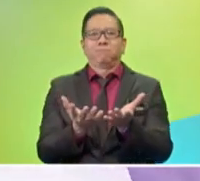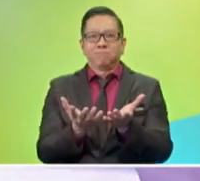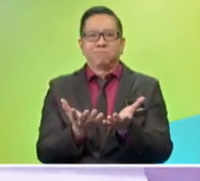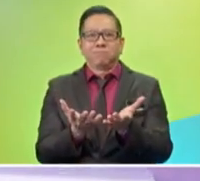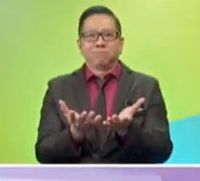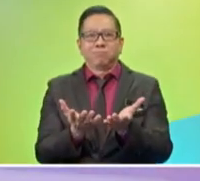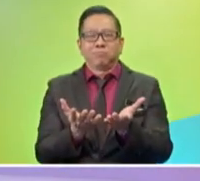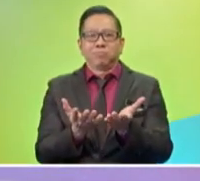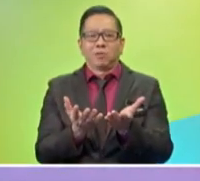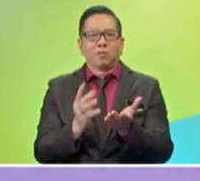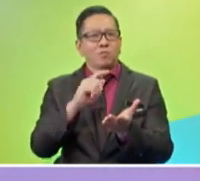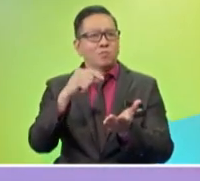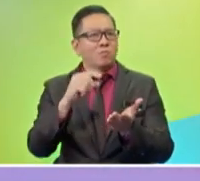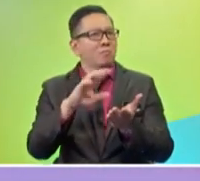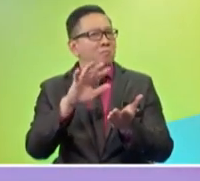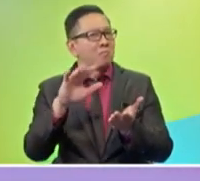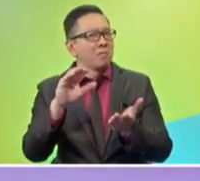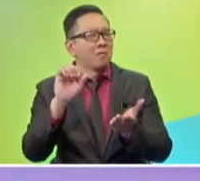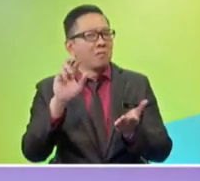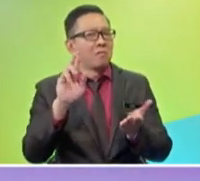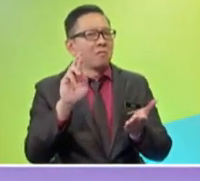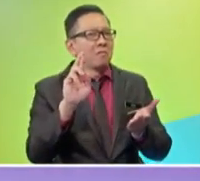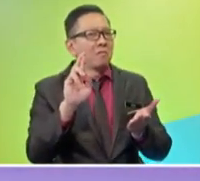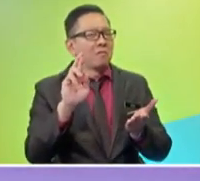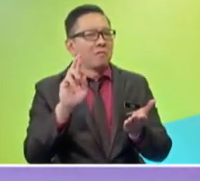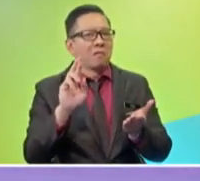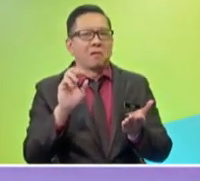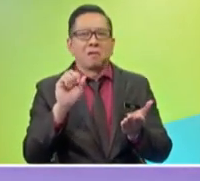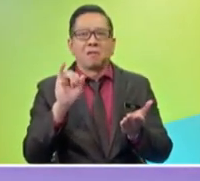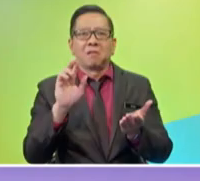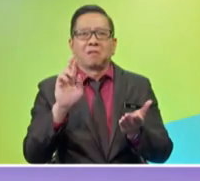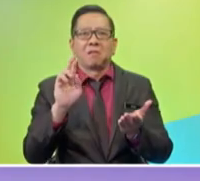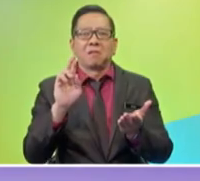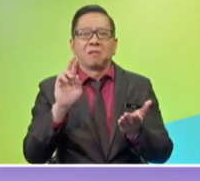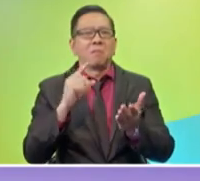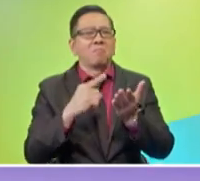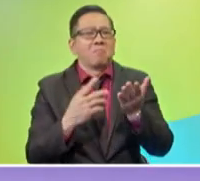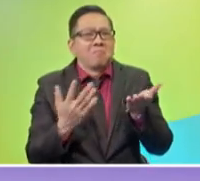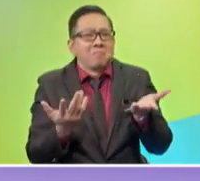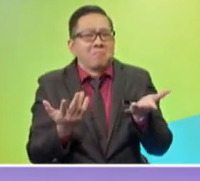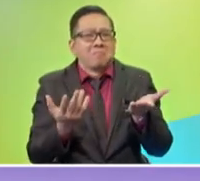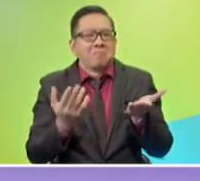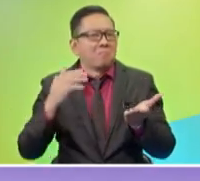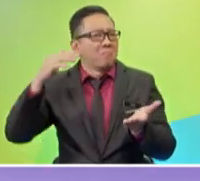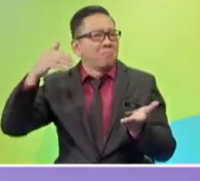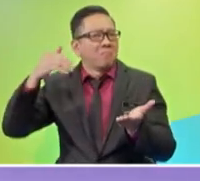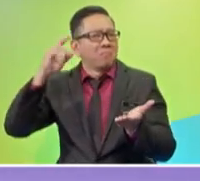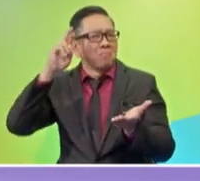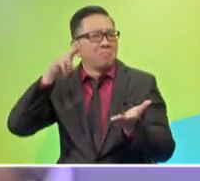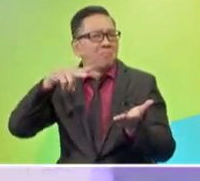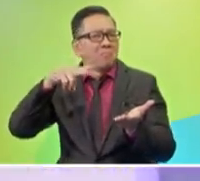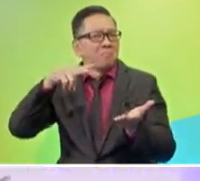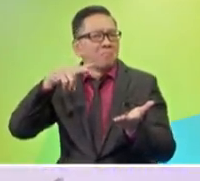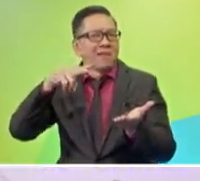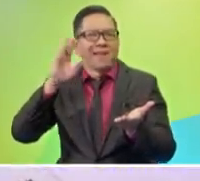Tapi dia tulis Sifar. Sifar? Sifar tu apa? Saya tak pernah dengar je tentang Sifar ni. Hai